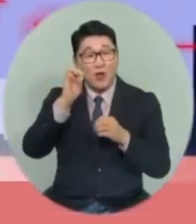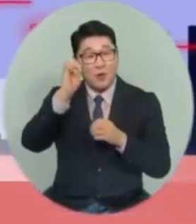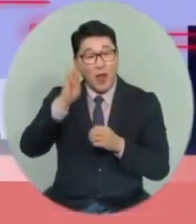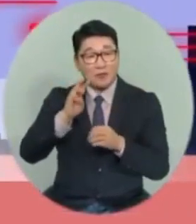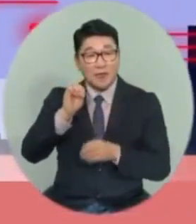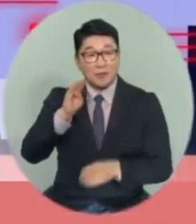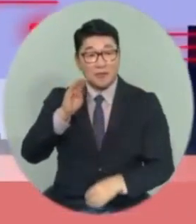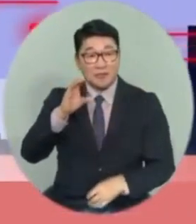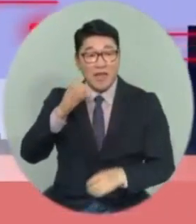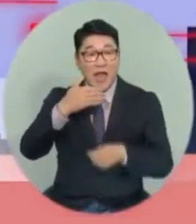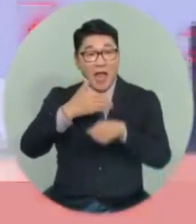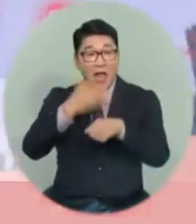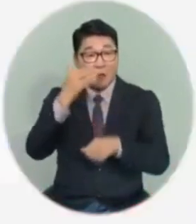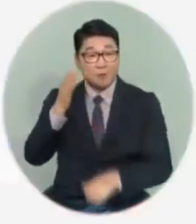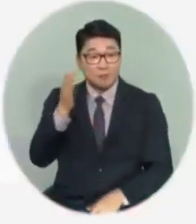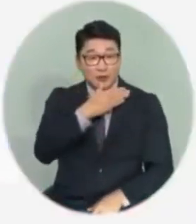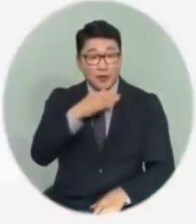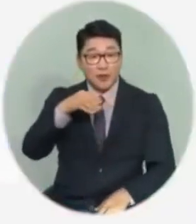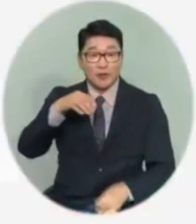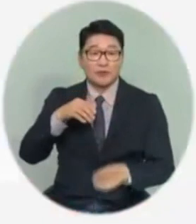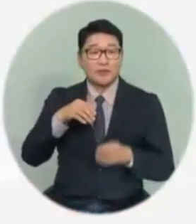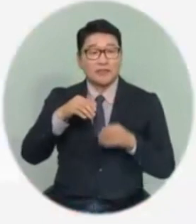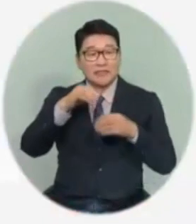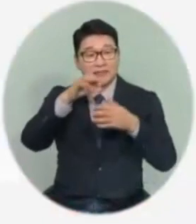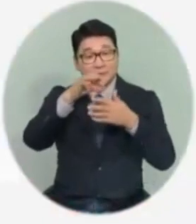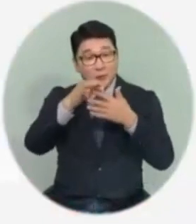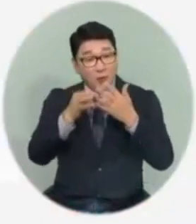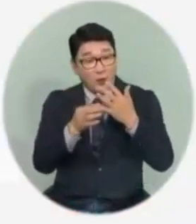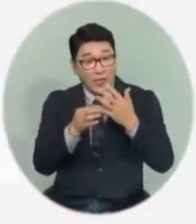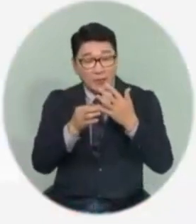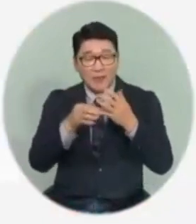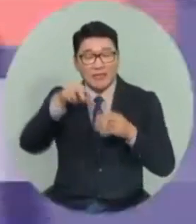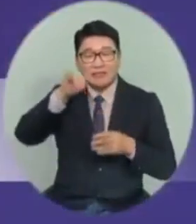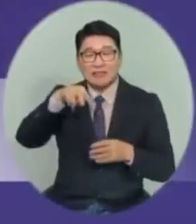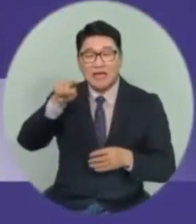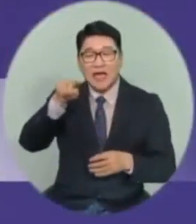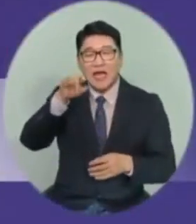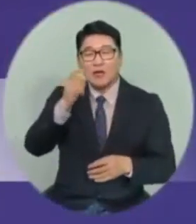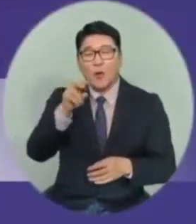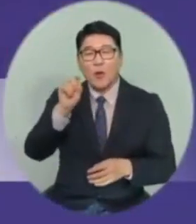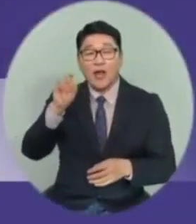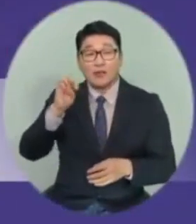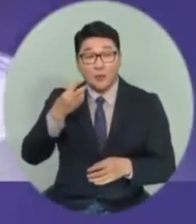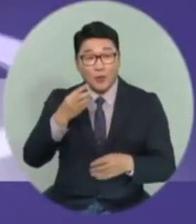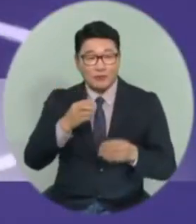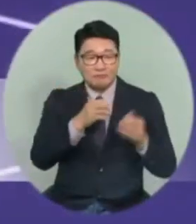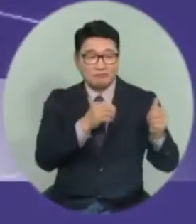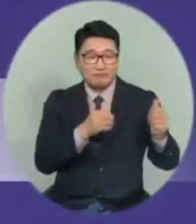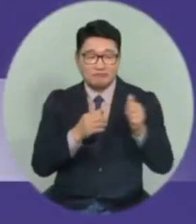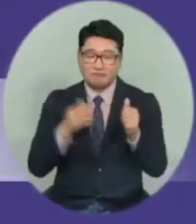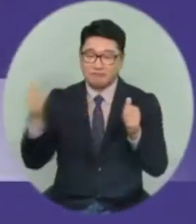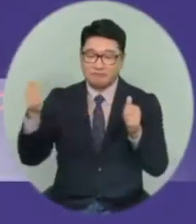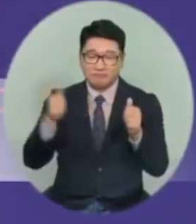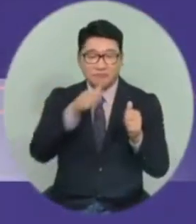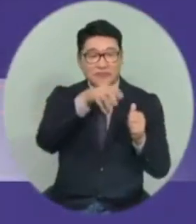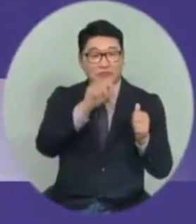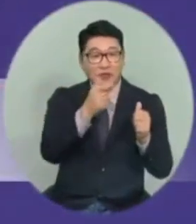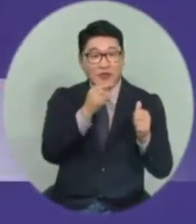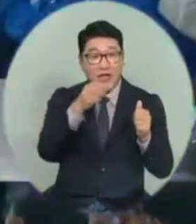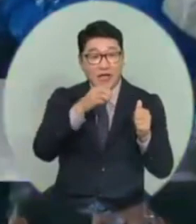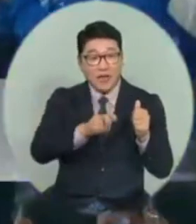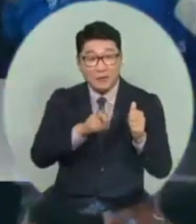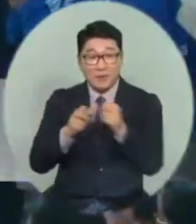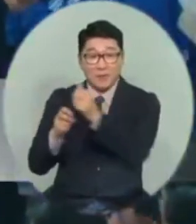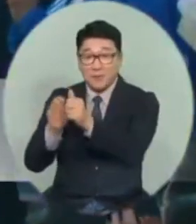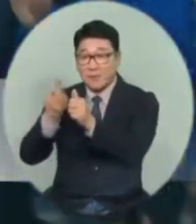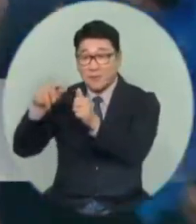잠시 후 9시부터는 프로그램인 시사 용광로 시간에 천하람 국민의 힘 순천가 당협 위원장과